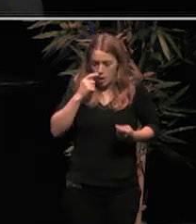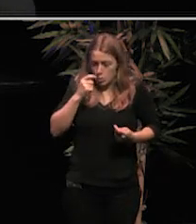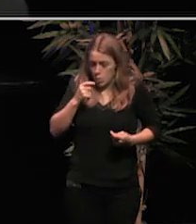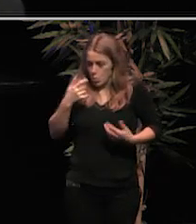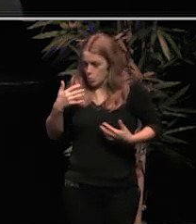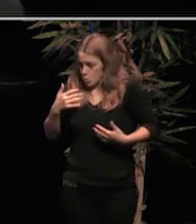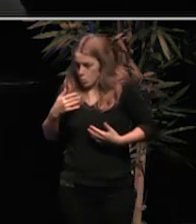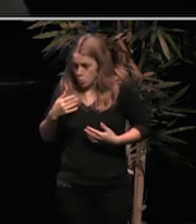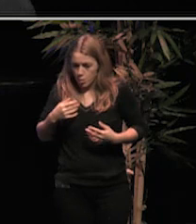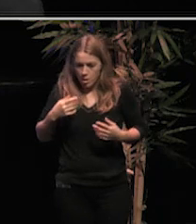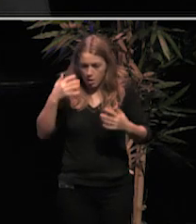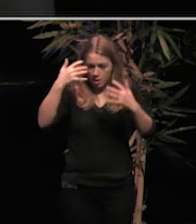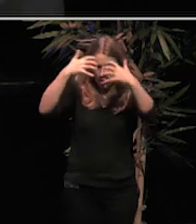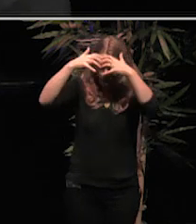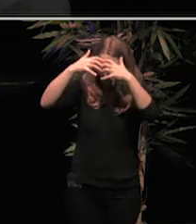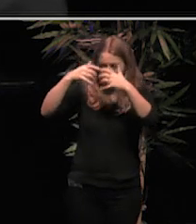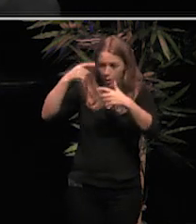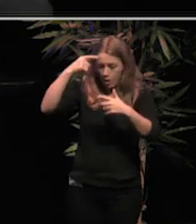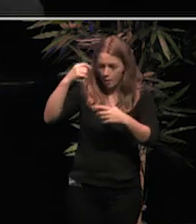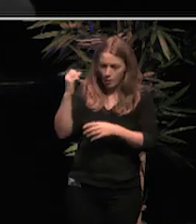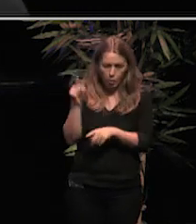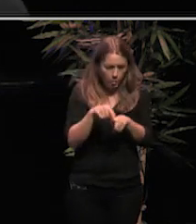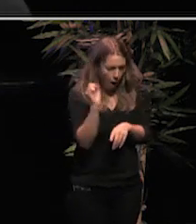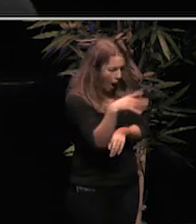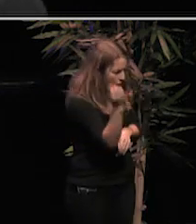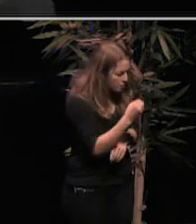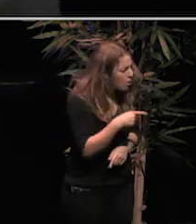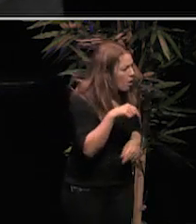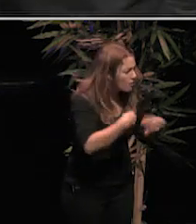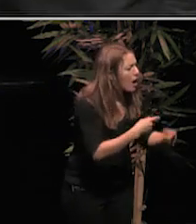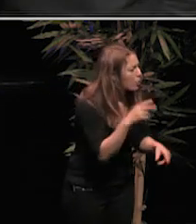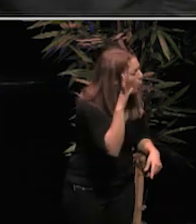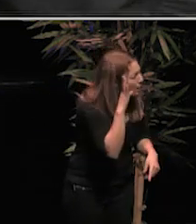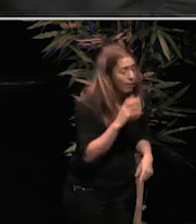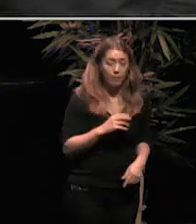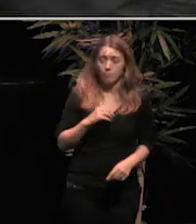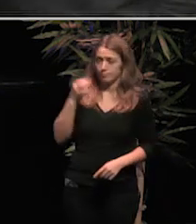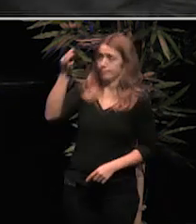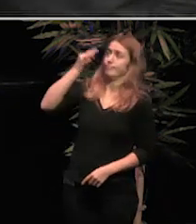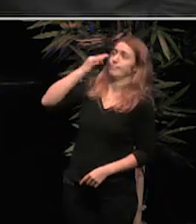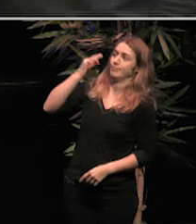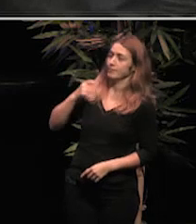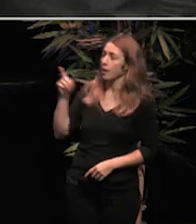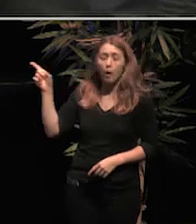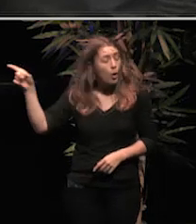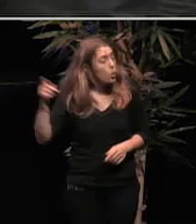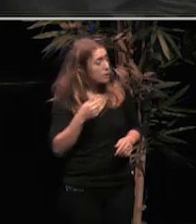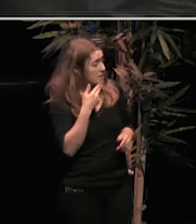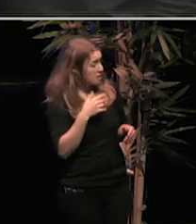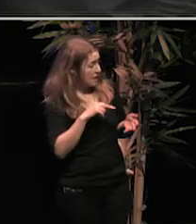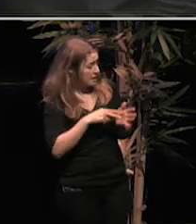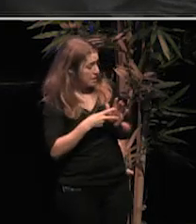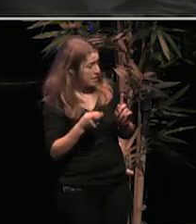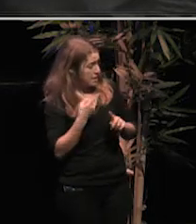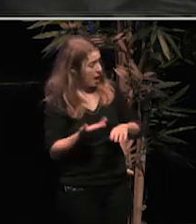il faut que votre cerveau vous parle et vous dise bah, voilà, c'est le moment d'aller dormir, quoi. Et là, est-ce que tu as fait appel à une technique particulière, des choses que tu avais